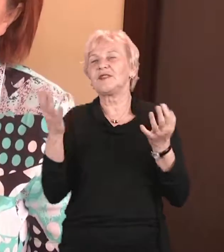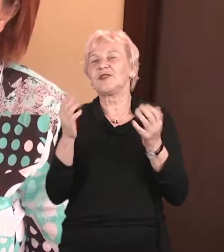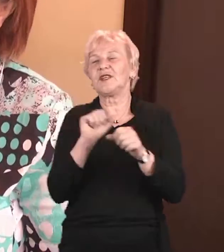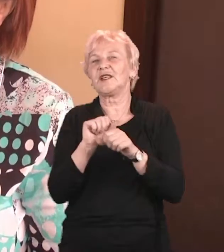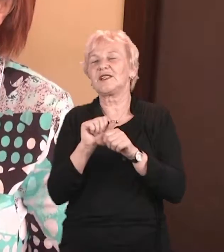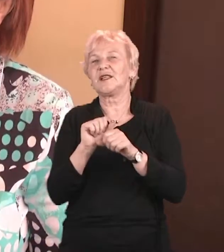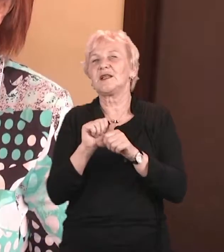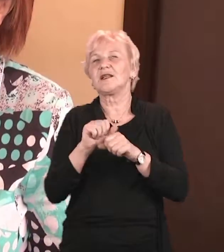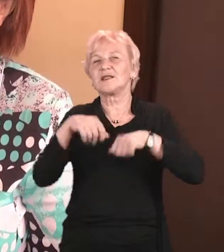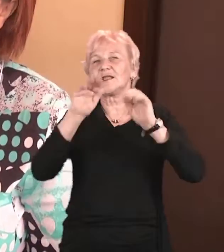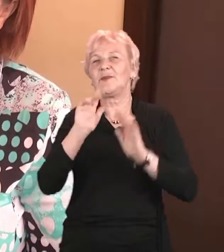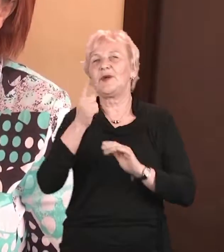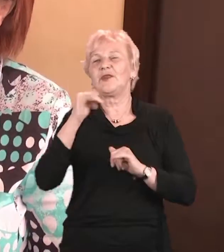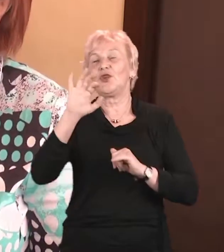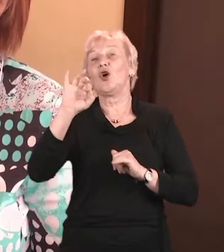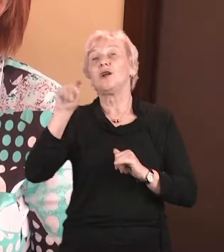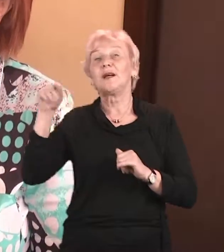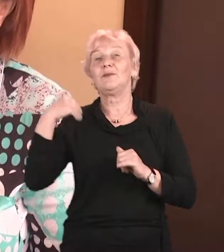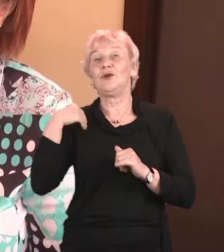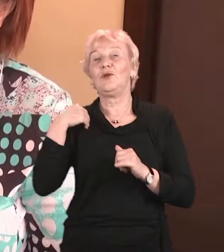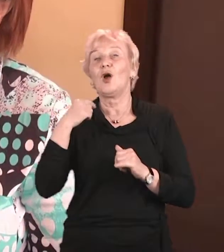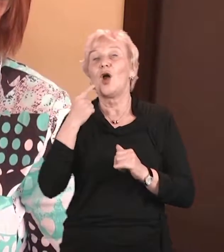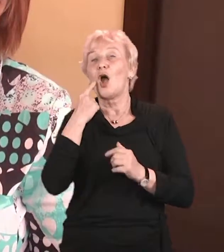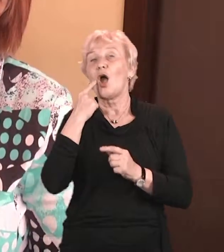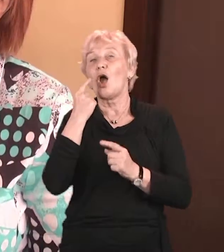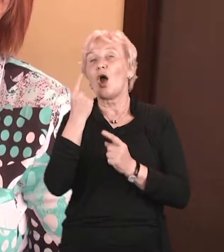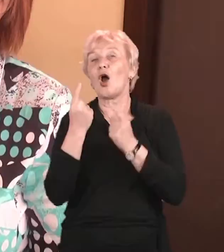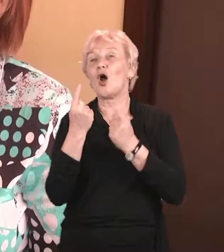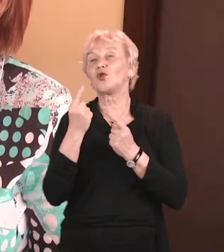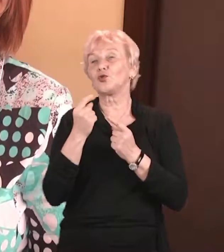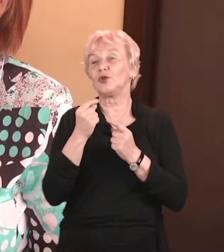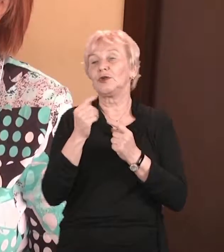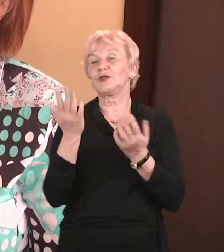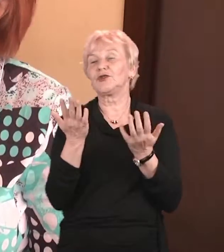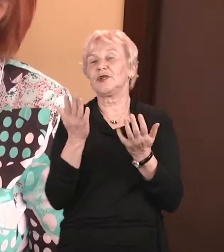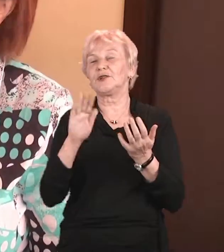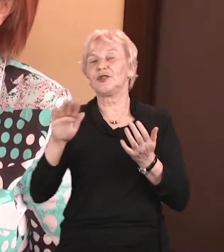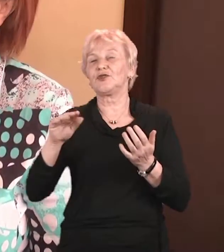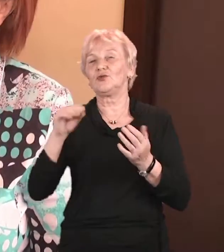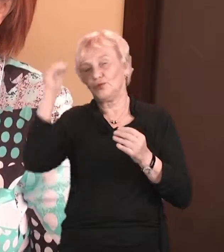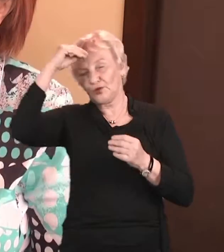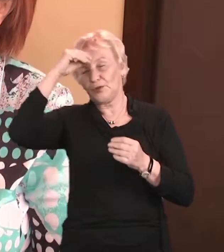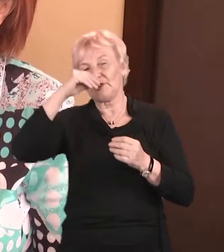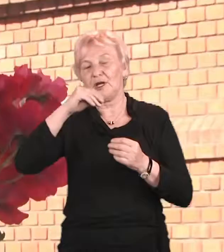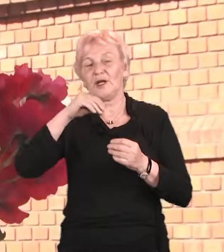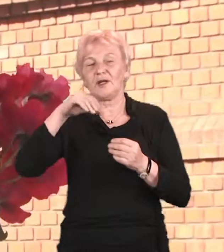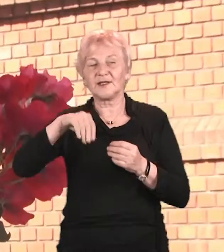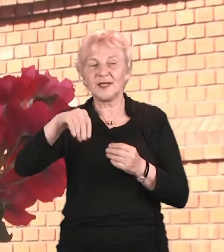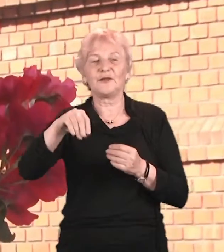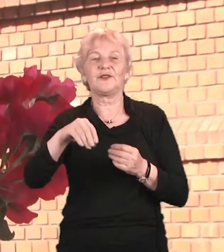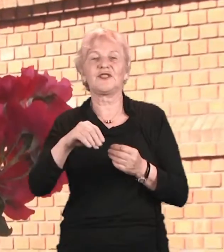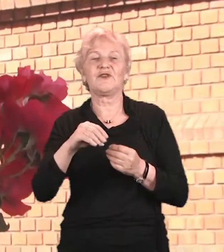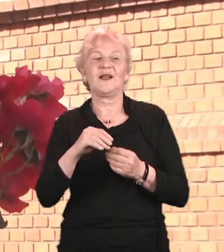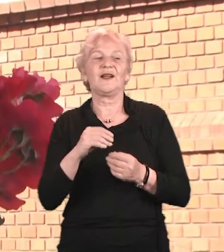był ogród, w którym dzieci mogły uczyć się ogrodnictwa. W związku z tym była to bardzo duża placówka. W czasie